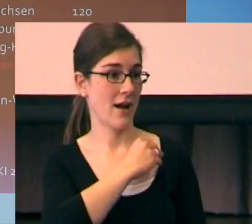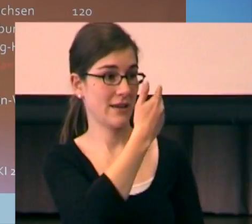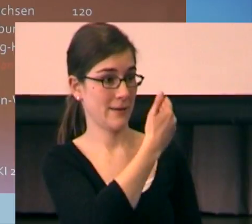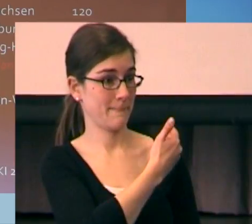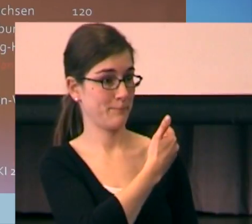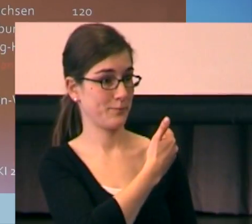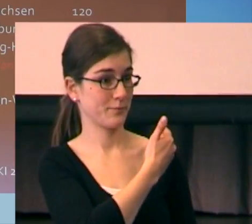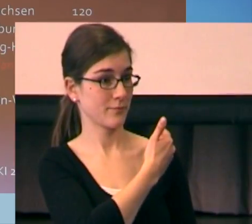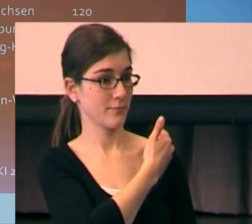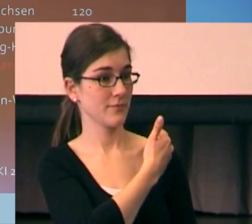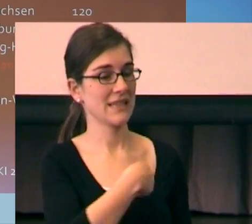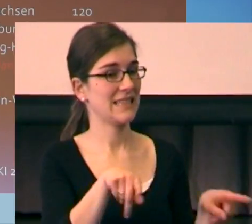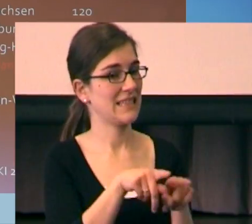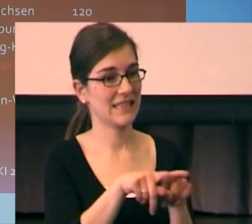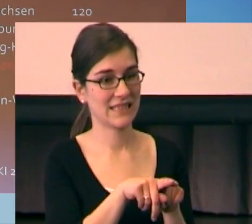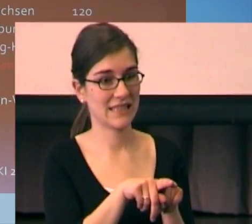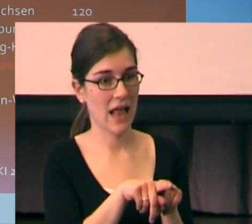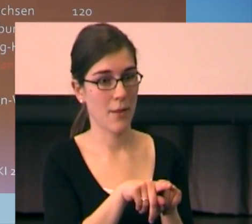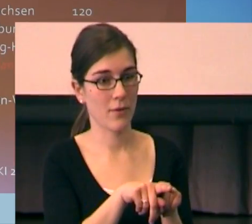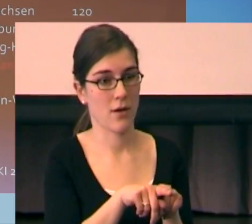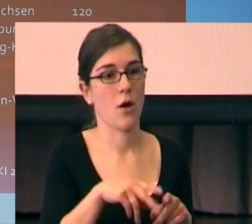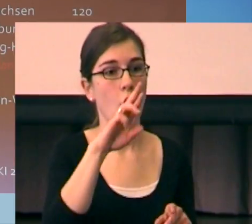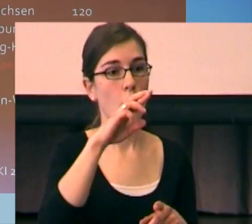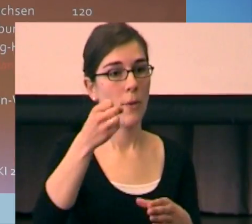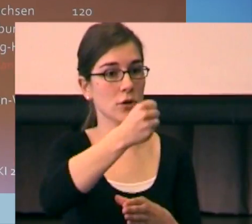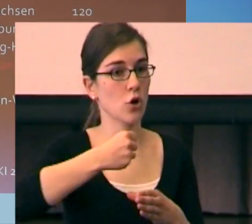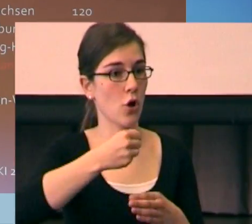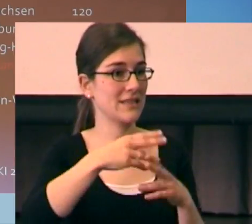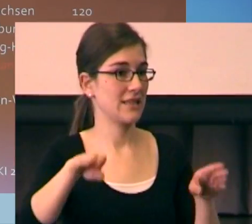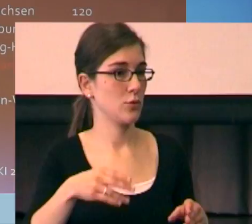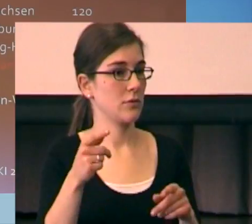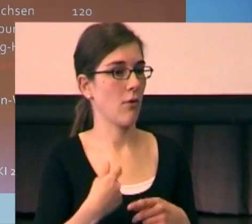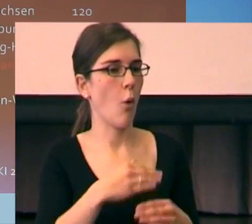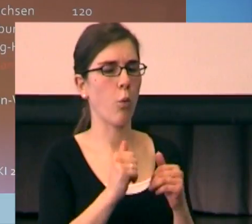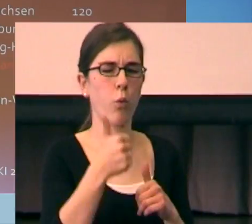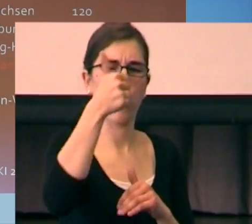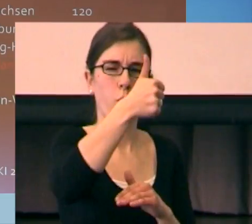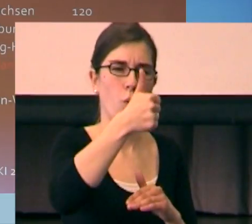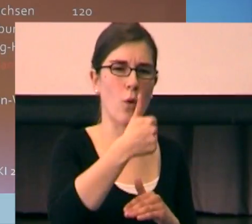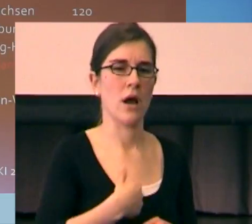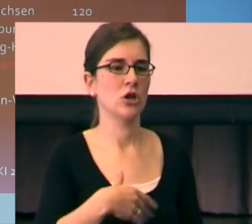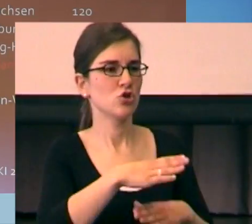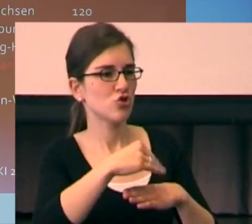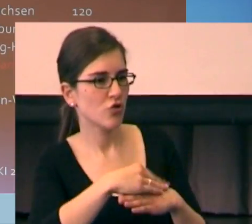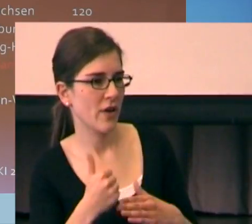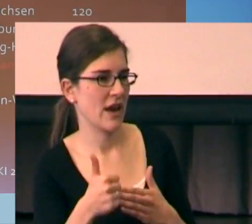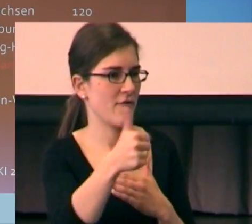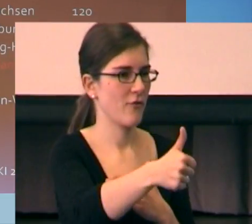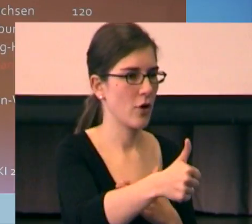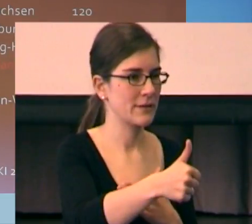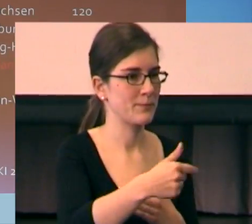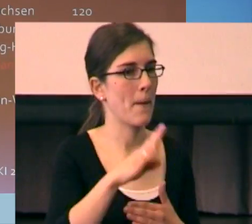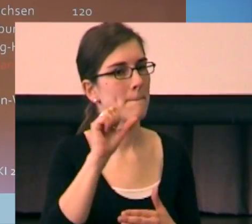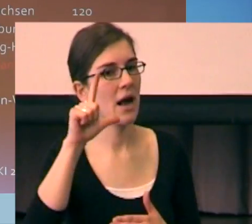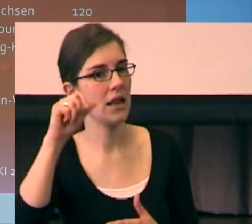Quelle vom Robert-Koch-Institut ganz weit vorne. USA steht vorne, Schweden steht vorne. Baltische Länder,